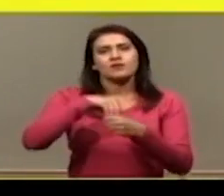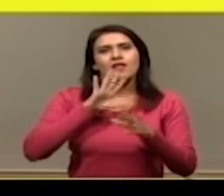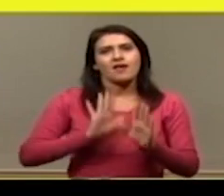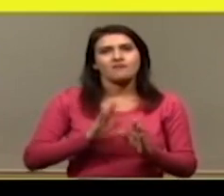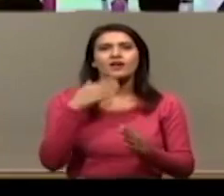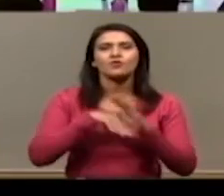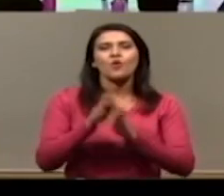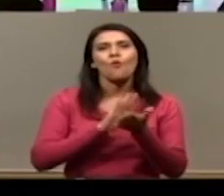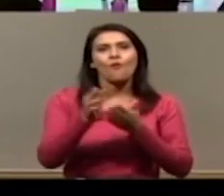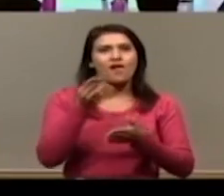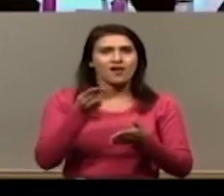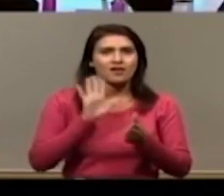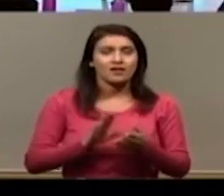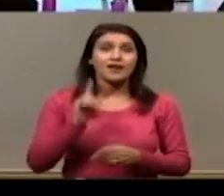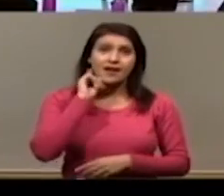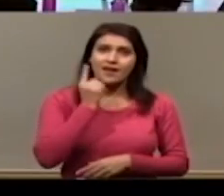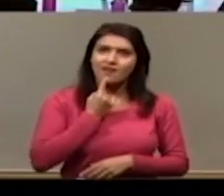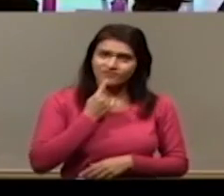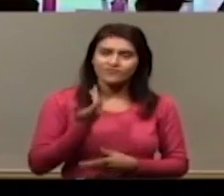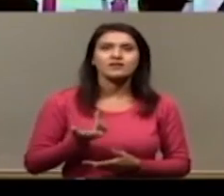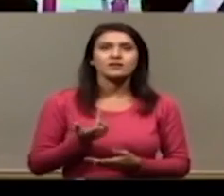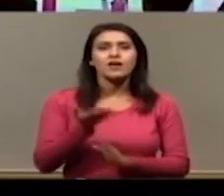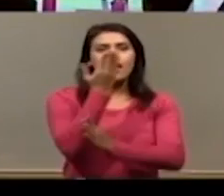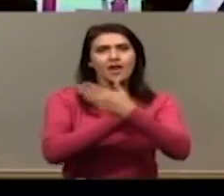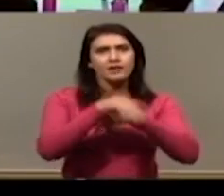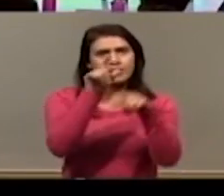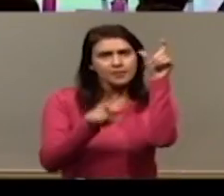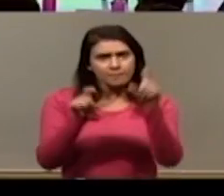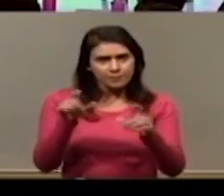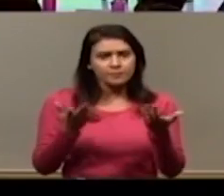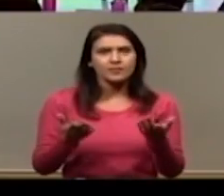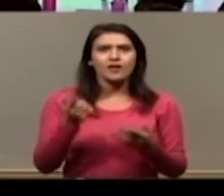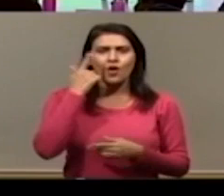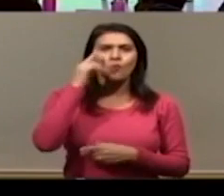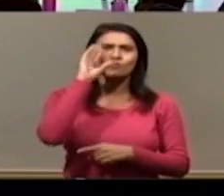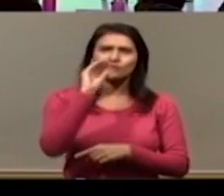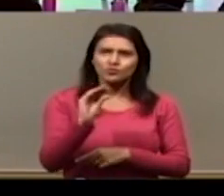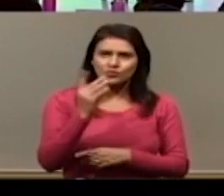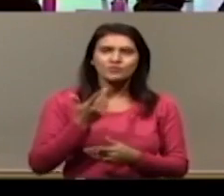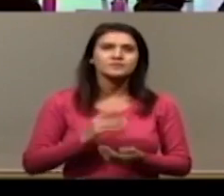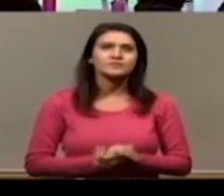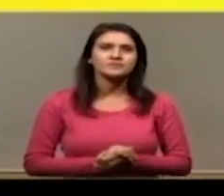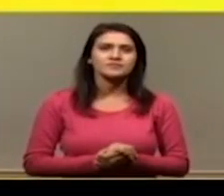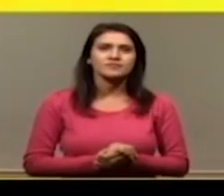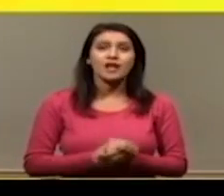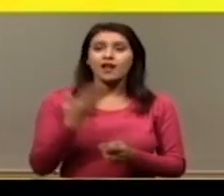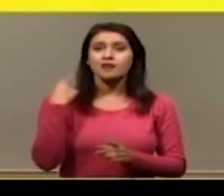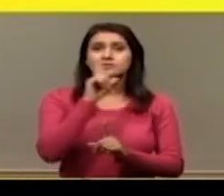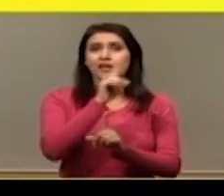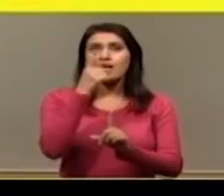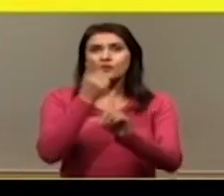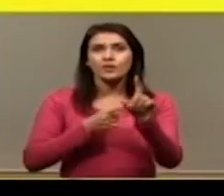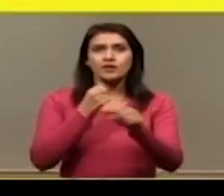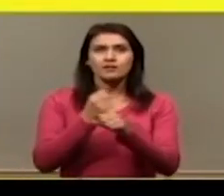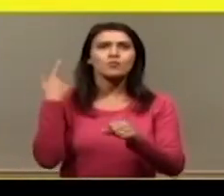होटल्स. इट इंक्लूड्स द डेफ पीपल विद अ फिजिकल हैंडीकैप, पीपल विद लो विजन. And in the last 11 years, we've done work